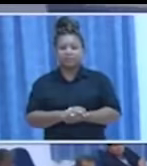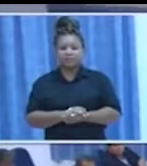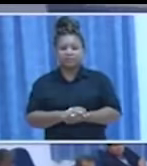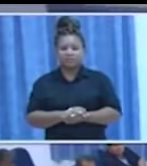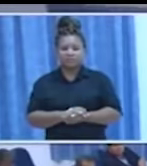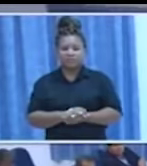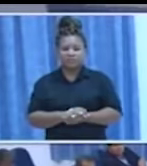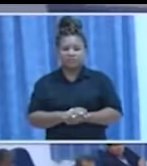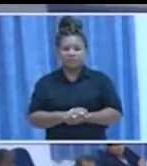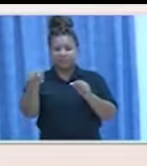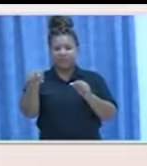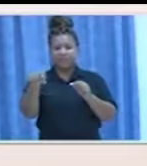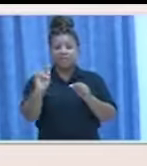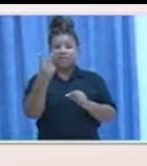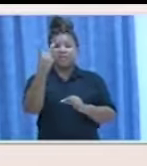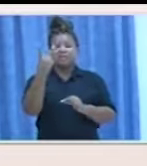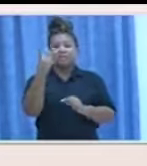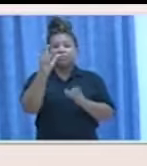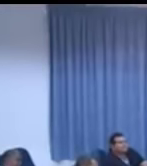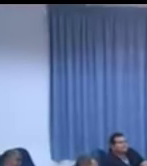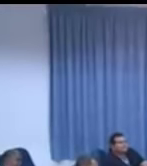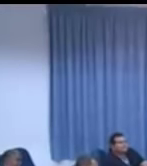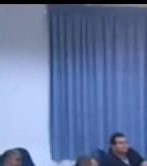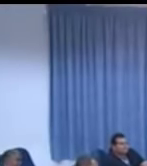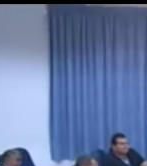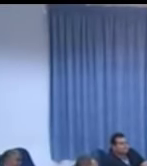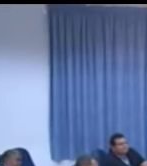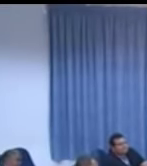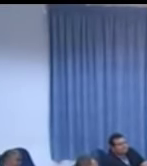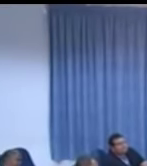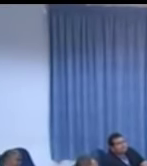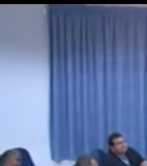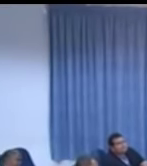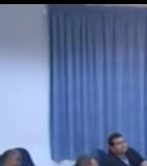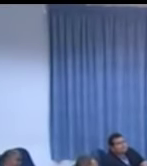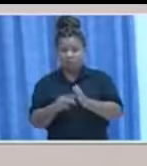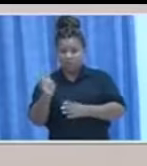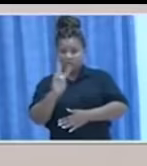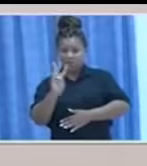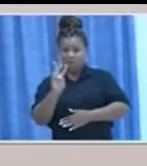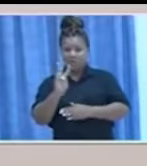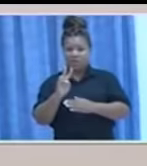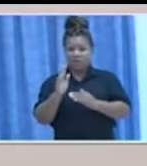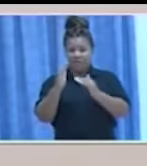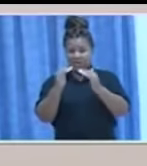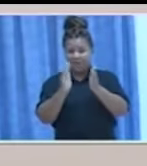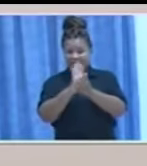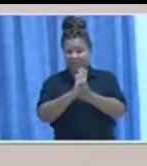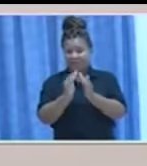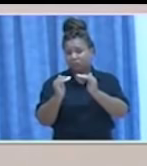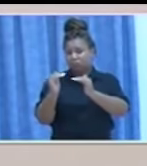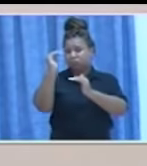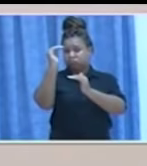qui ont testé positif pour COVID-19 dans le pays, après qu'il y a 10 personnes qui étaient dans 140 quarantaine pour Valombe qui ont